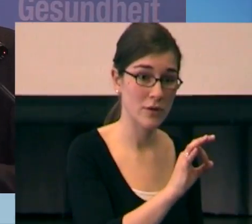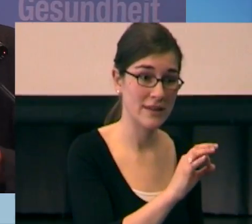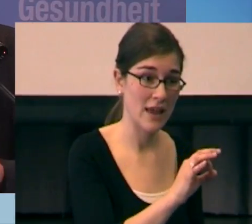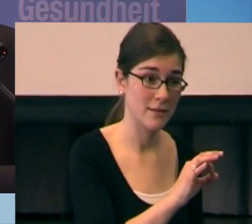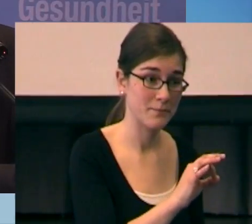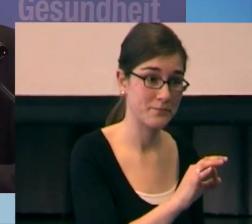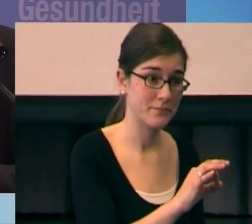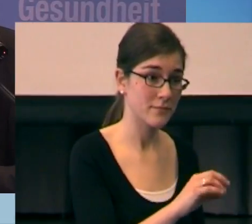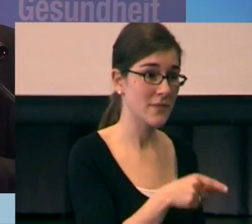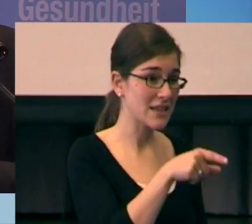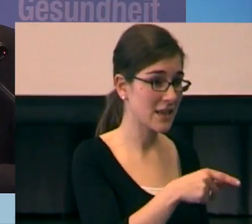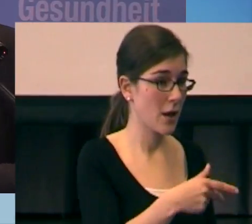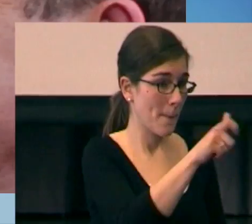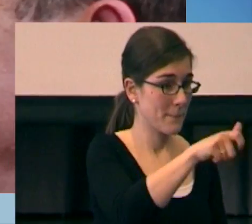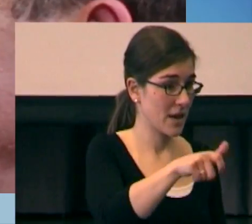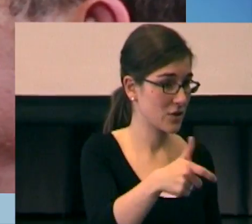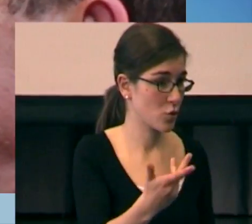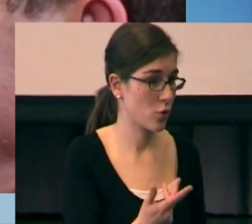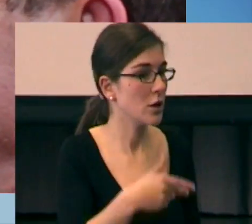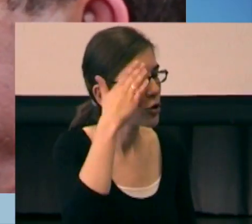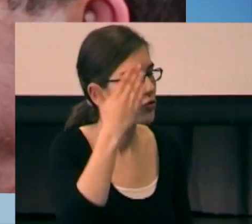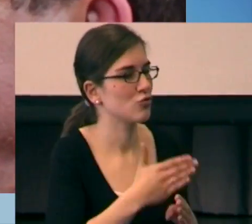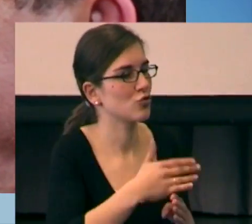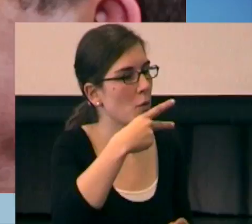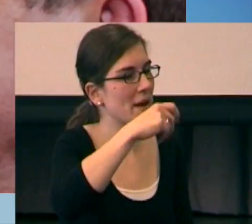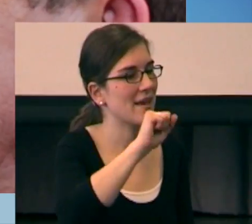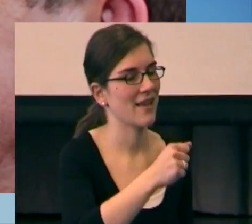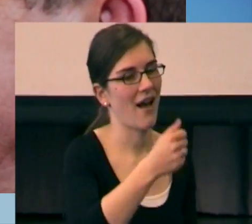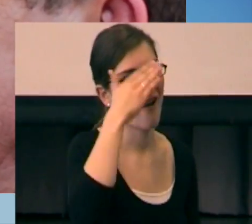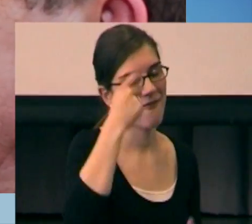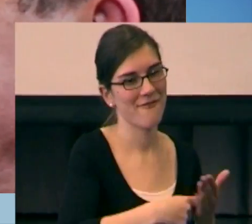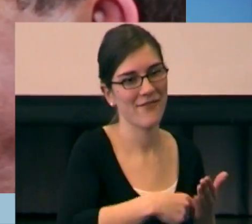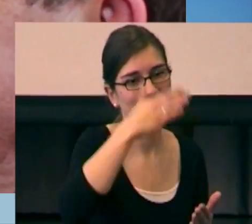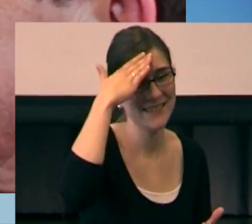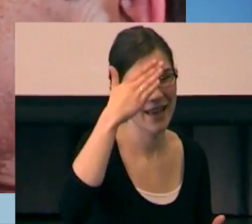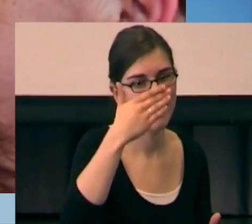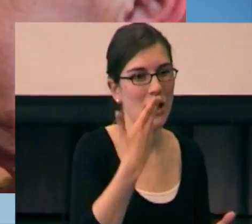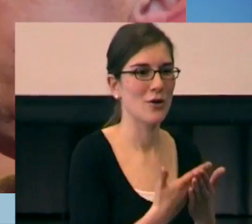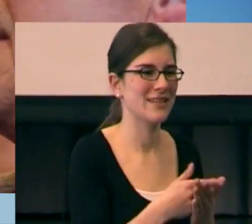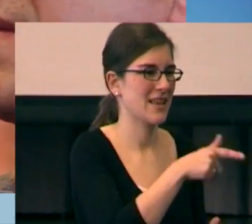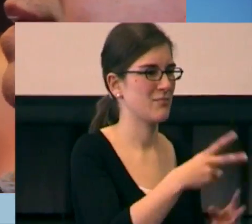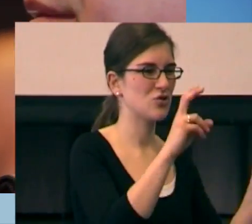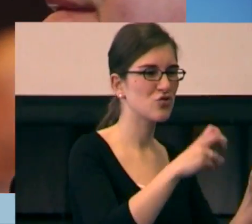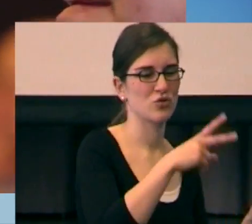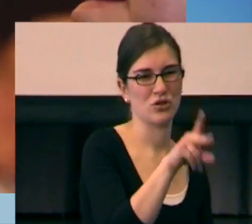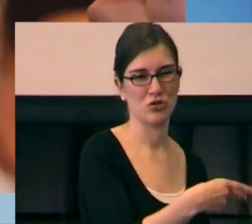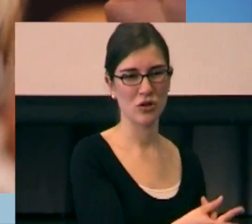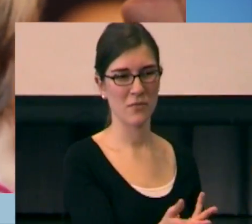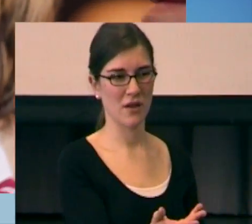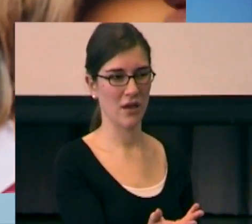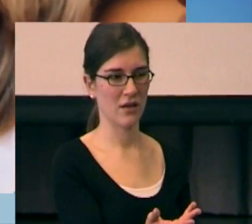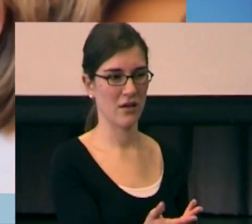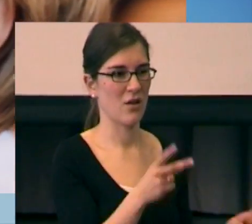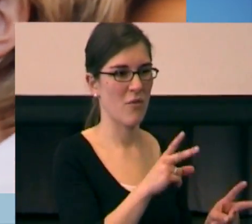untersucht werden sollen, schon PSA hatten. Die wussten ihren PSA-Wert schon. Statistisch gesagt sagt man, diese Studie war verunreinigt. Sie ist also eigentlich nicht